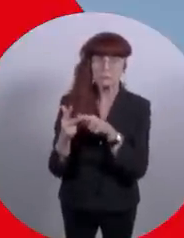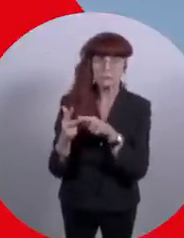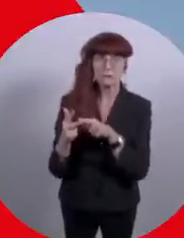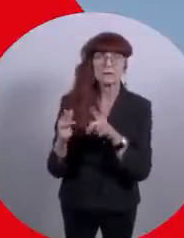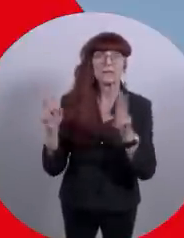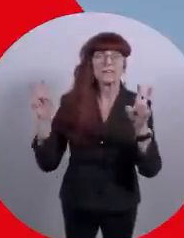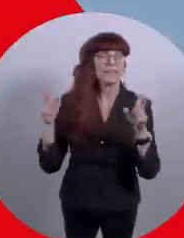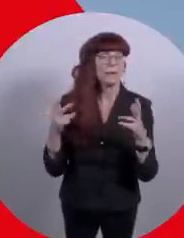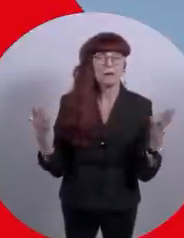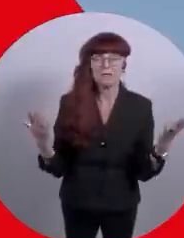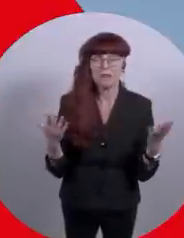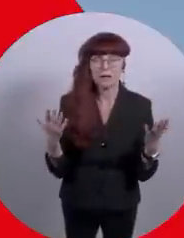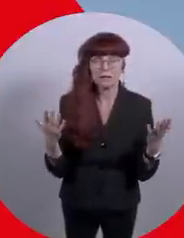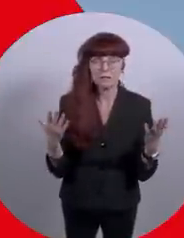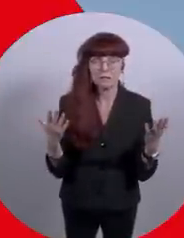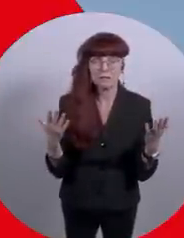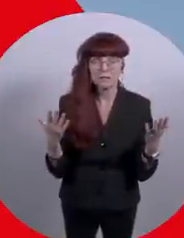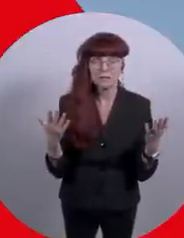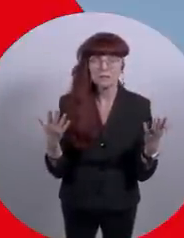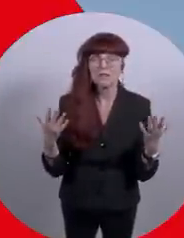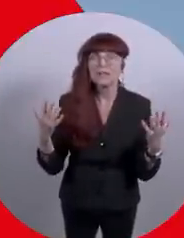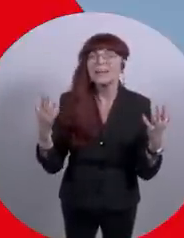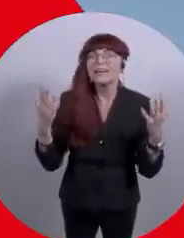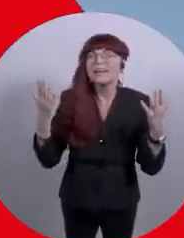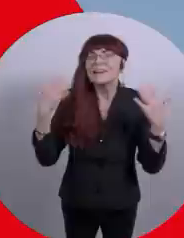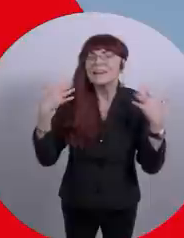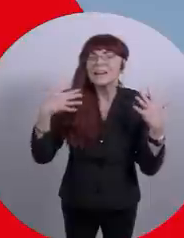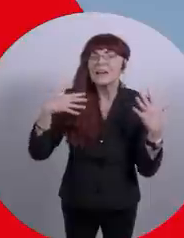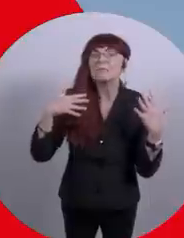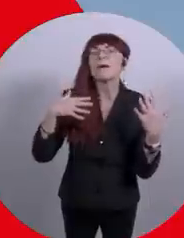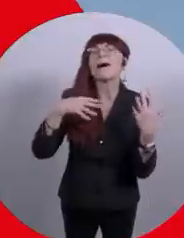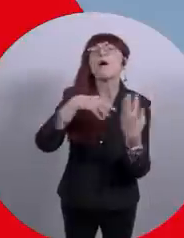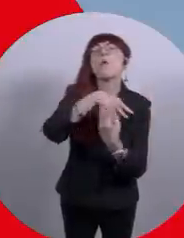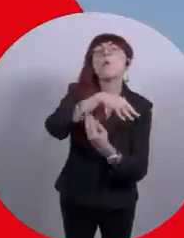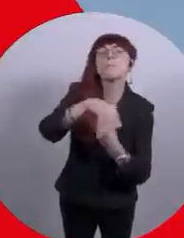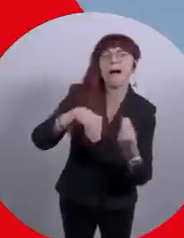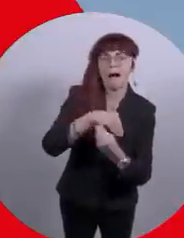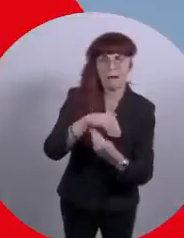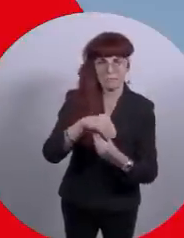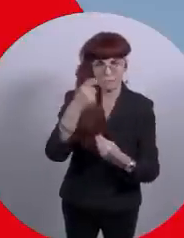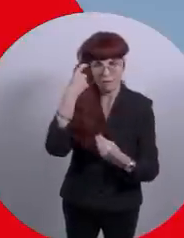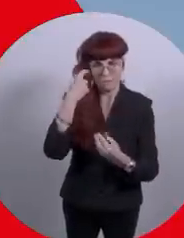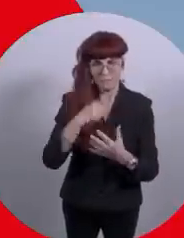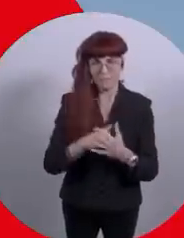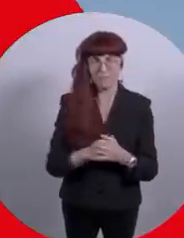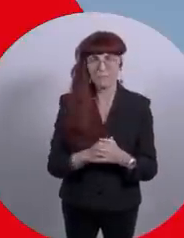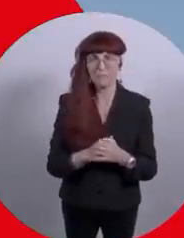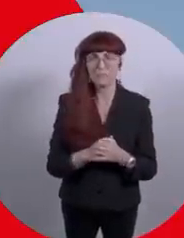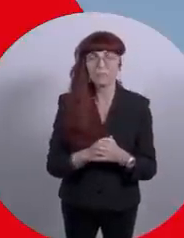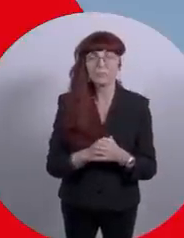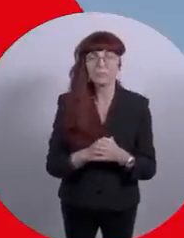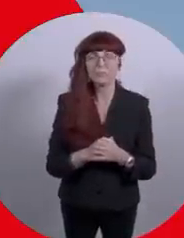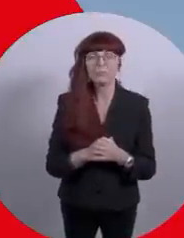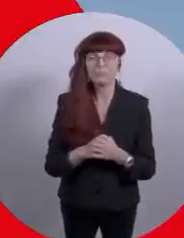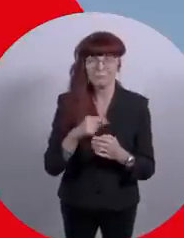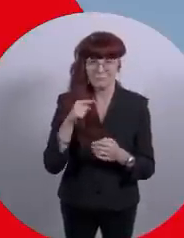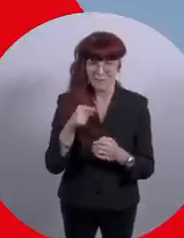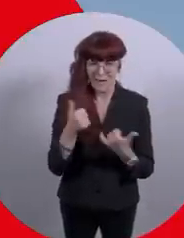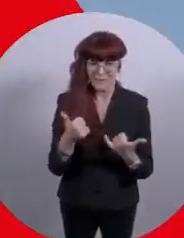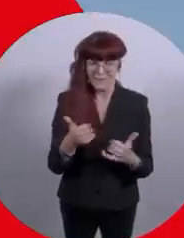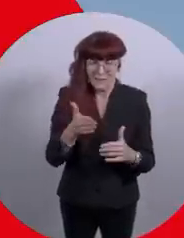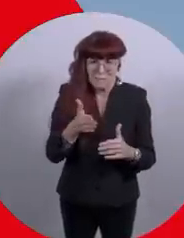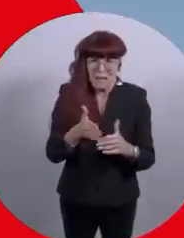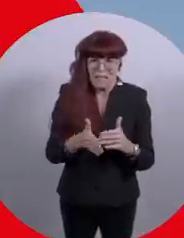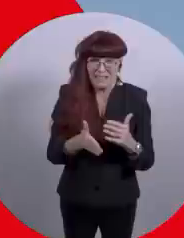im weitesten Sinne Klima wie gehen wir miteinander um möchte ich an dieser Stelle um zu Ende